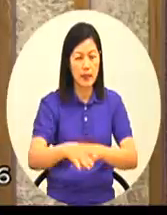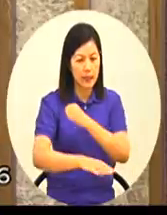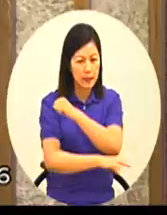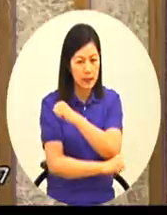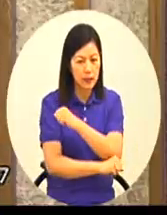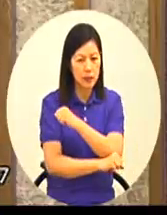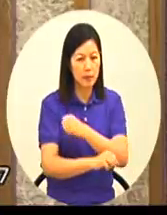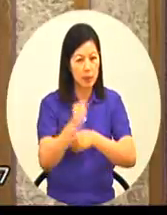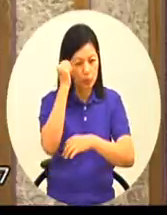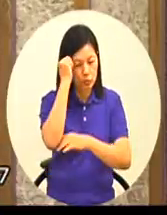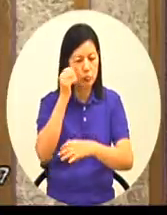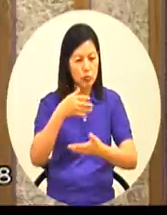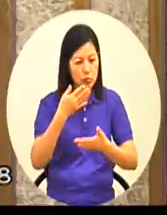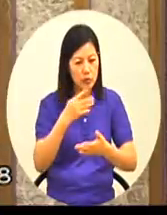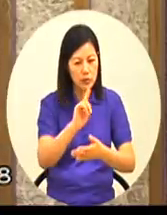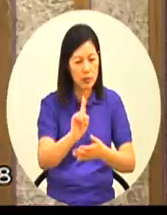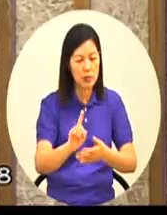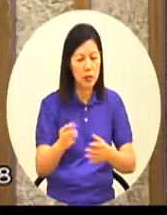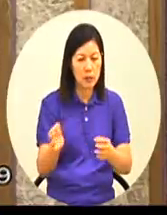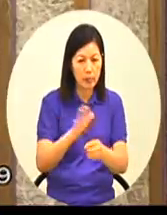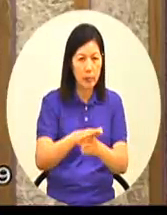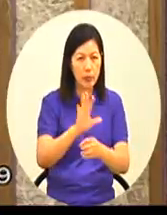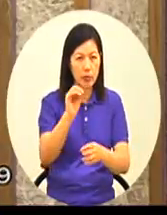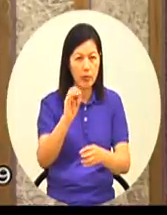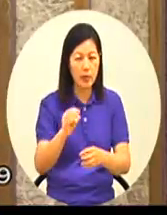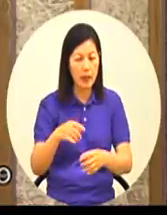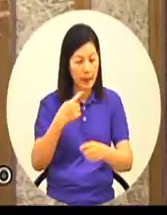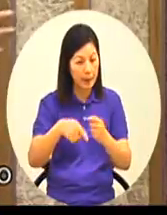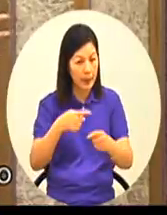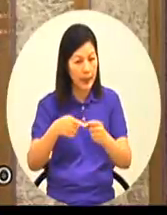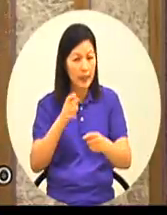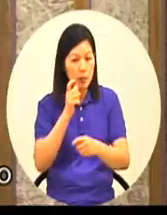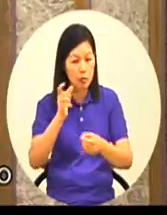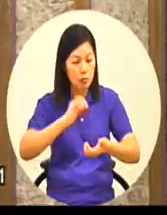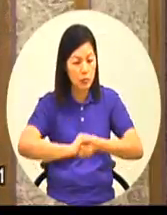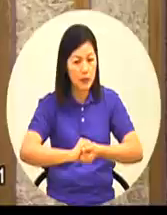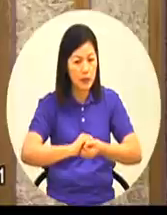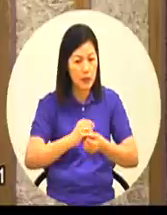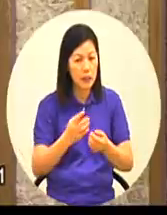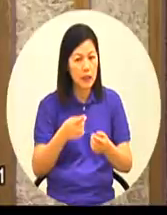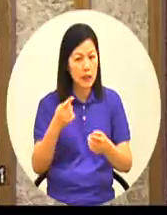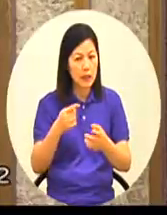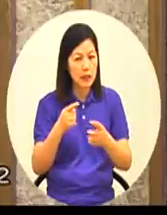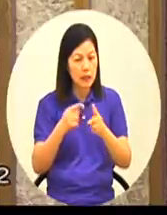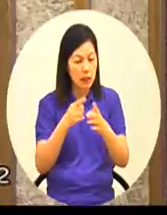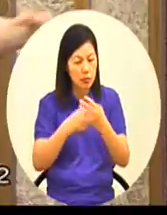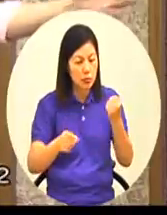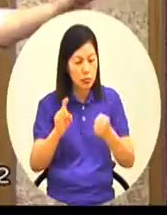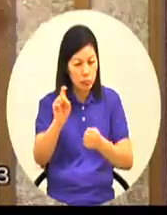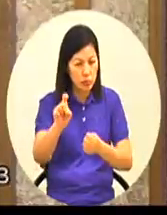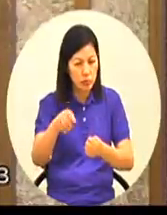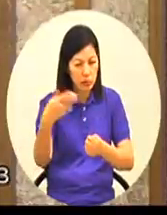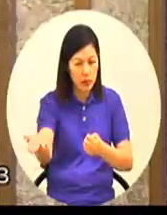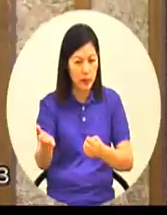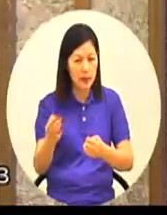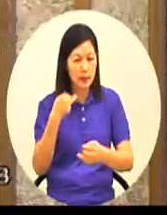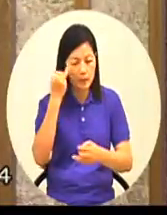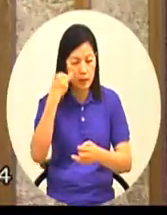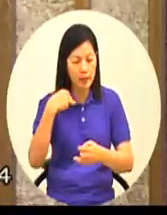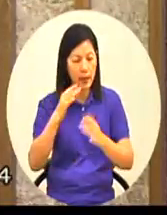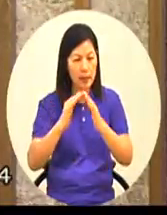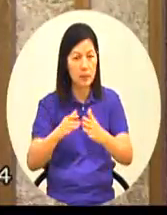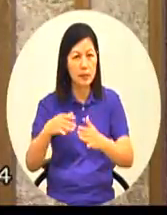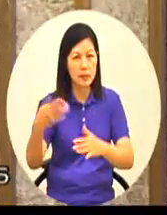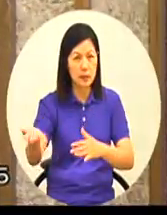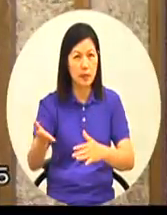宿上面的补助？因为我在想说，如果说每年固定名额，我也不用多，我一年十位是来自姐妹市的，